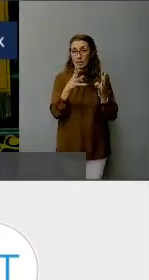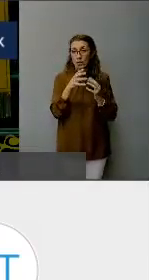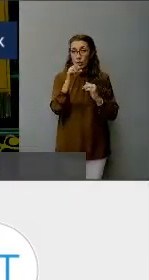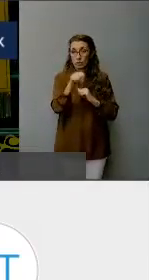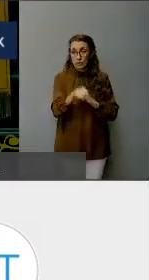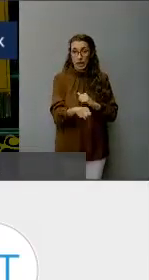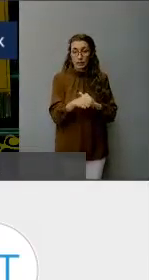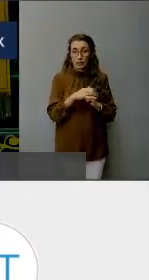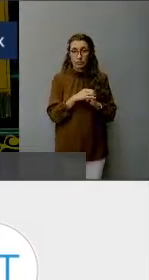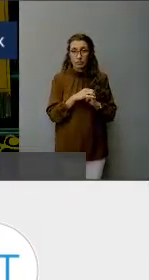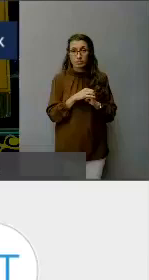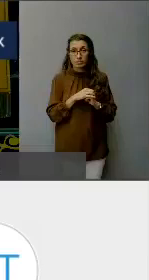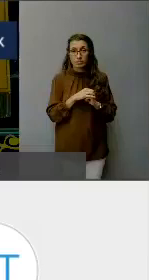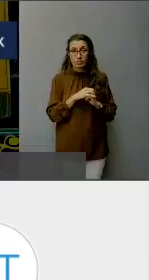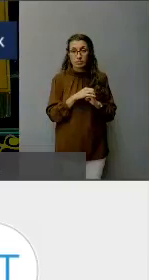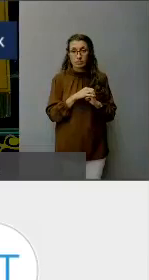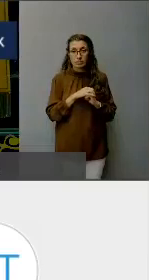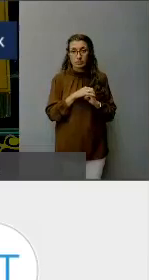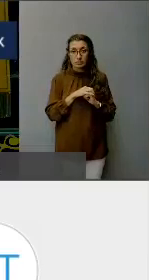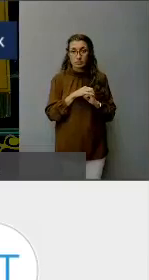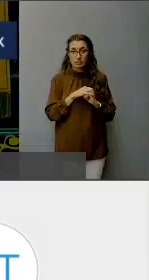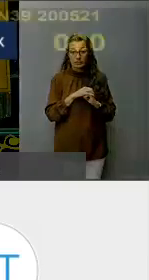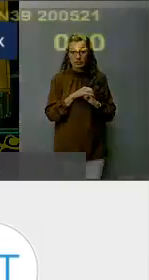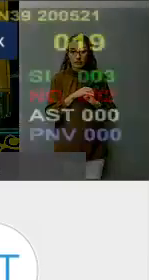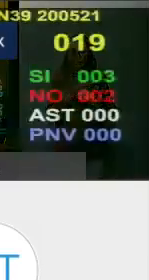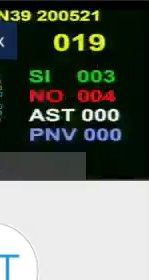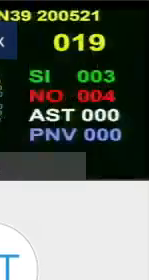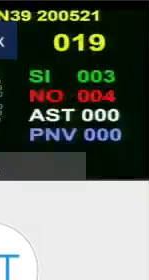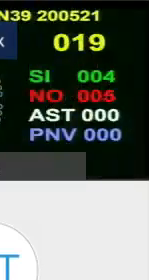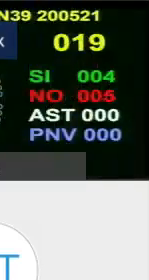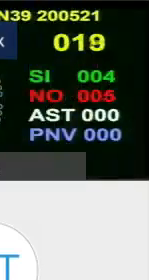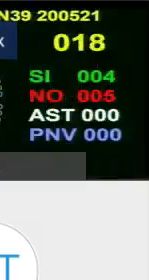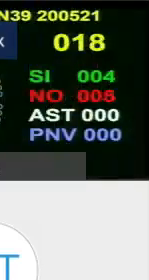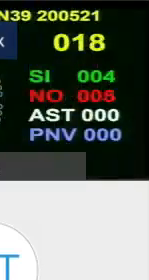contrario si vota